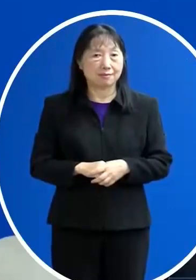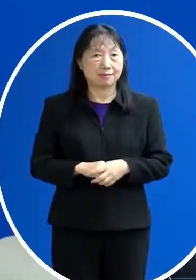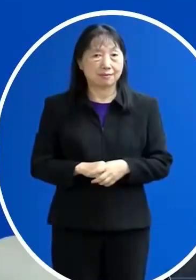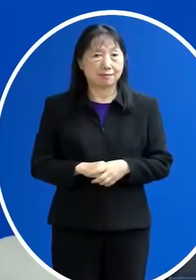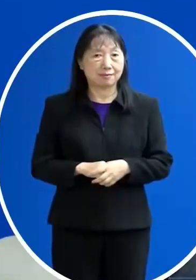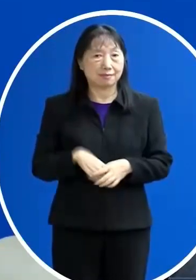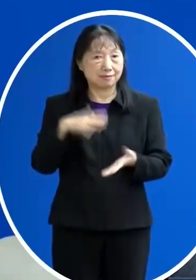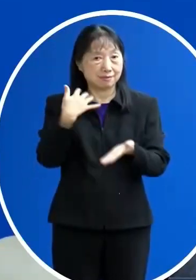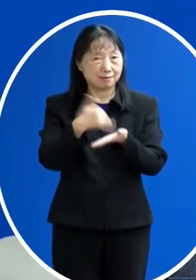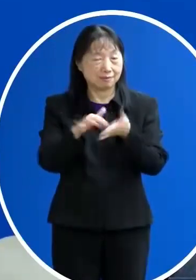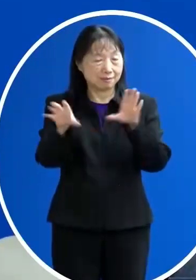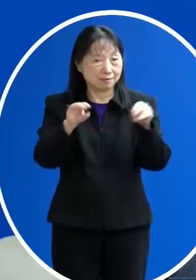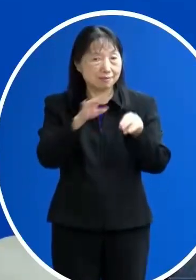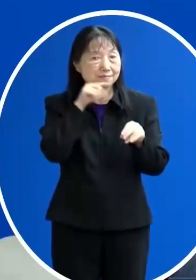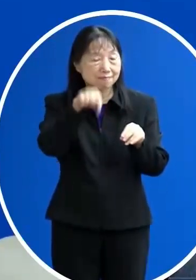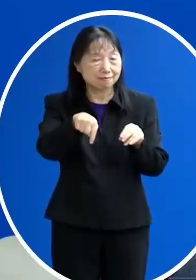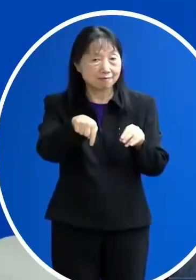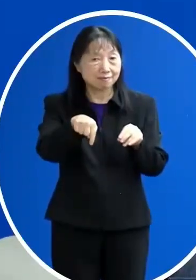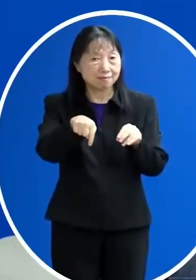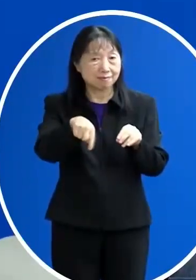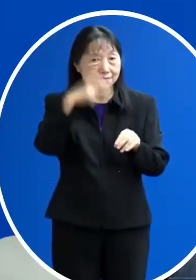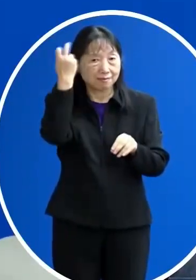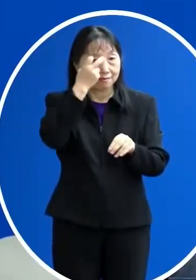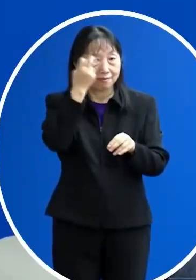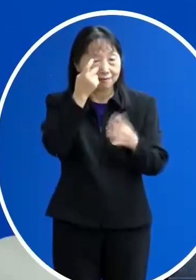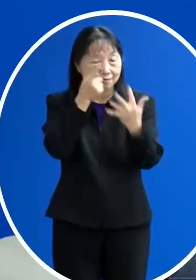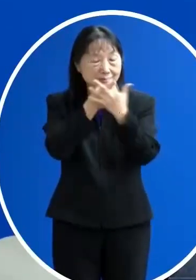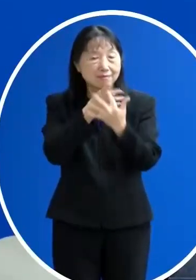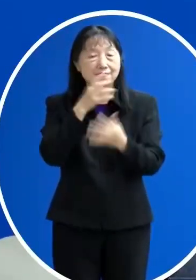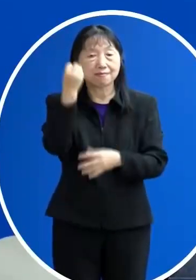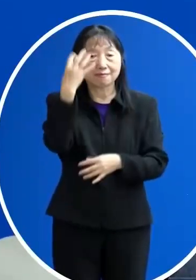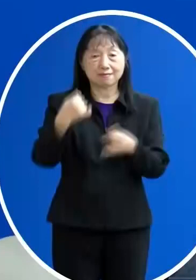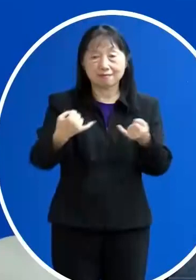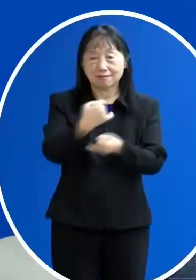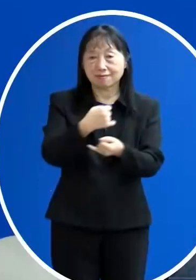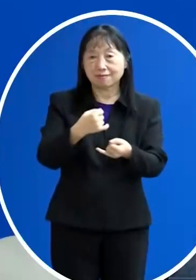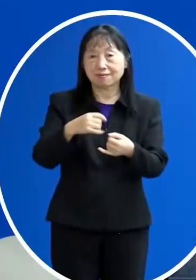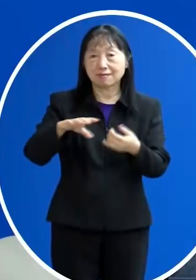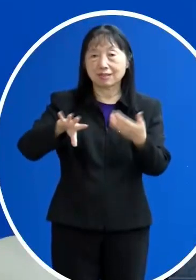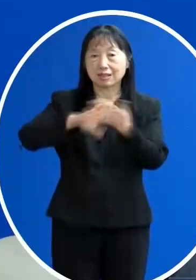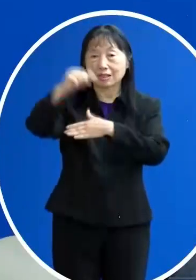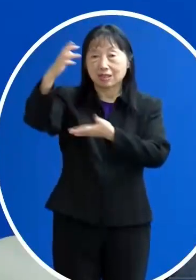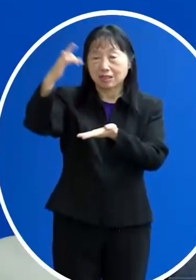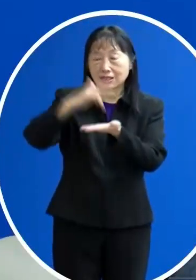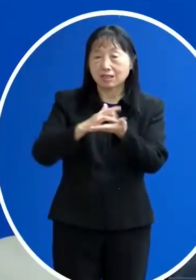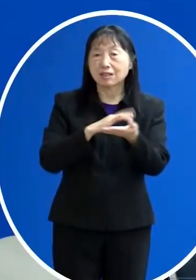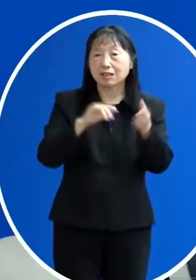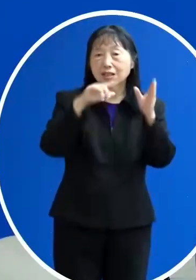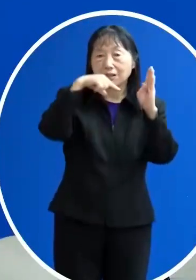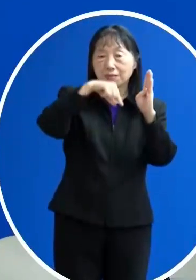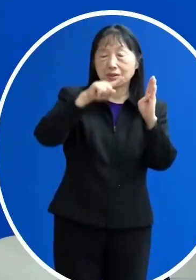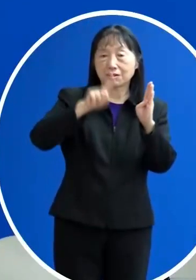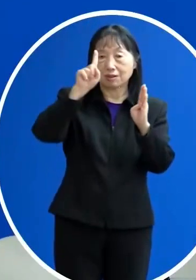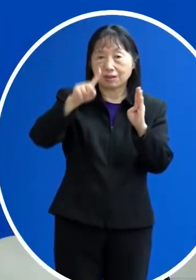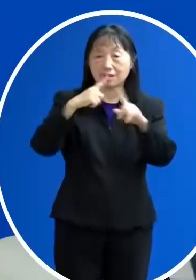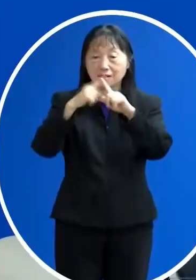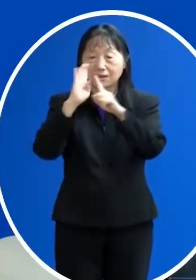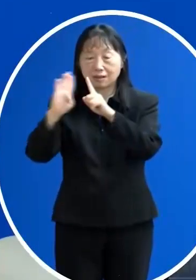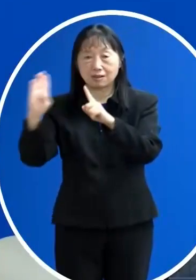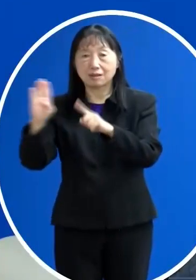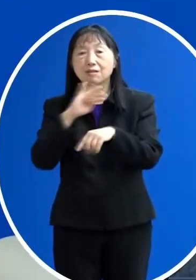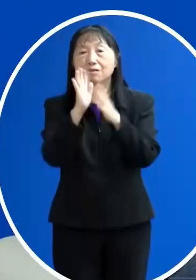好，那以统计来看的话，目前我们检出的新兴变异株哈，在境外入的部分就是 BQ.1 跟 SBB 都